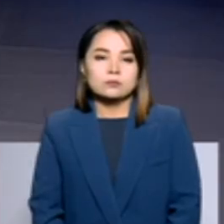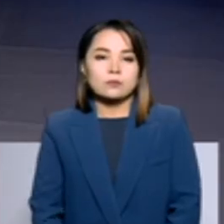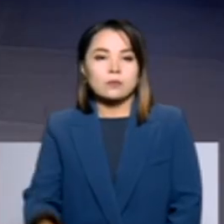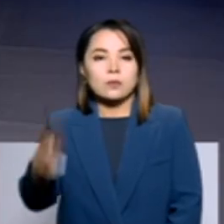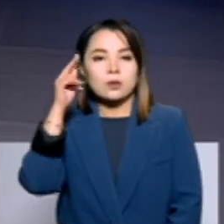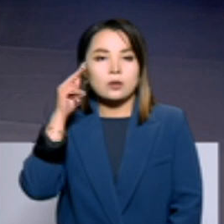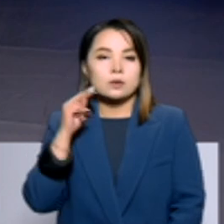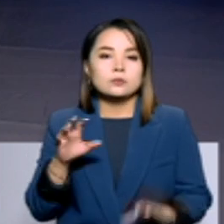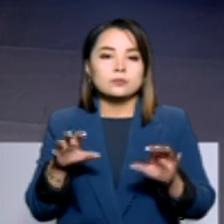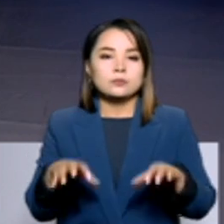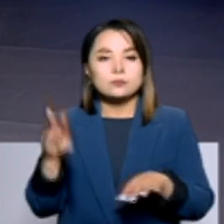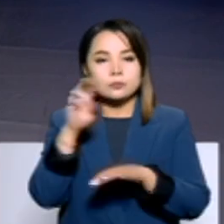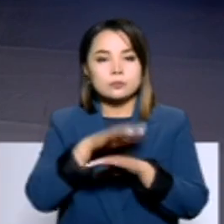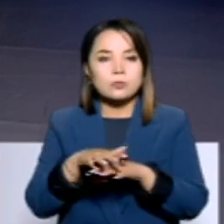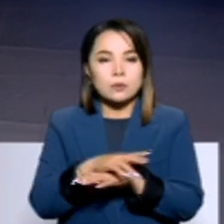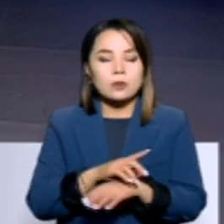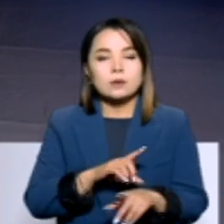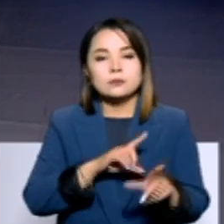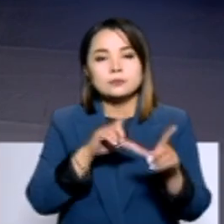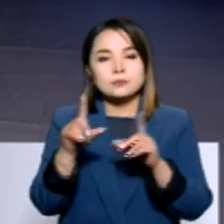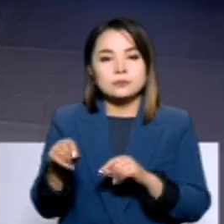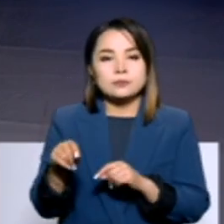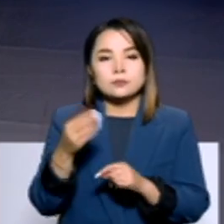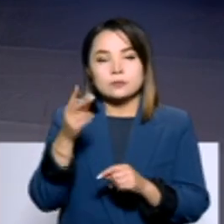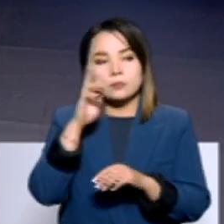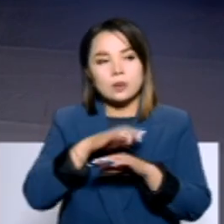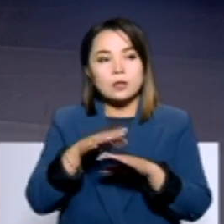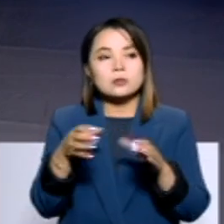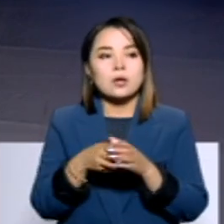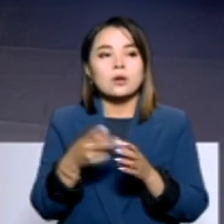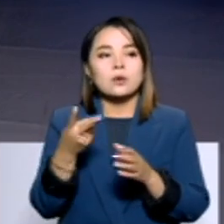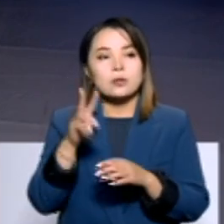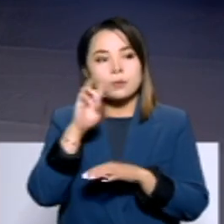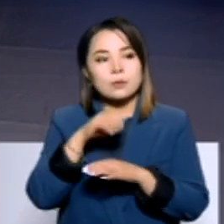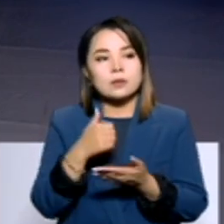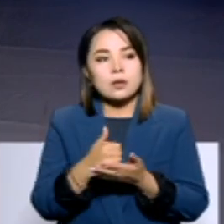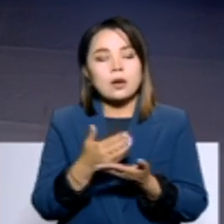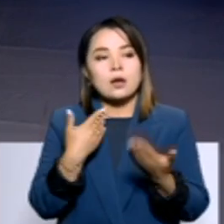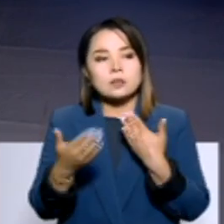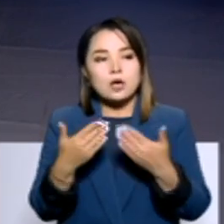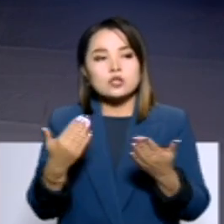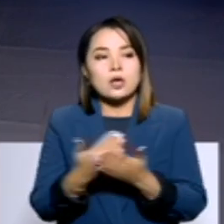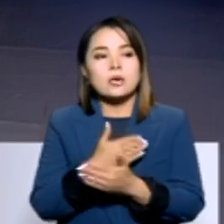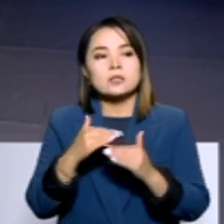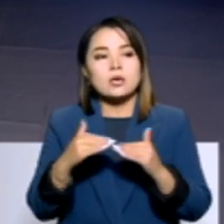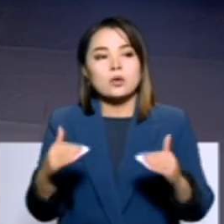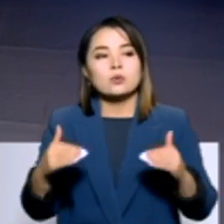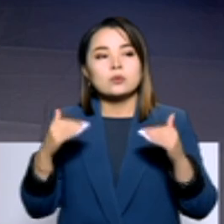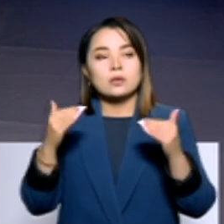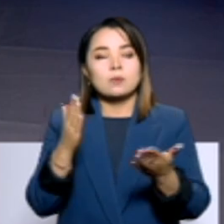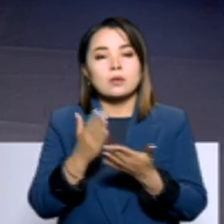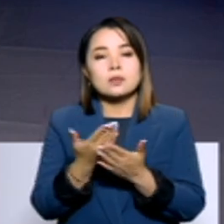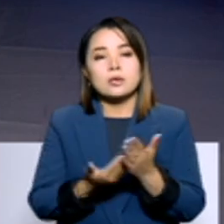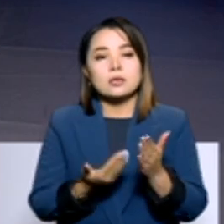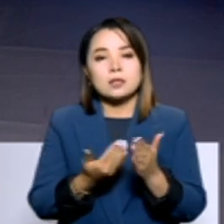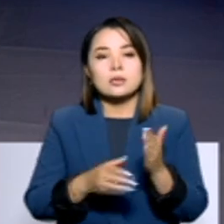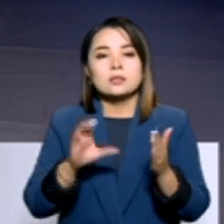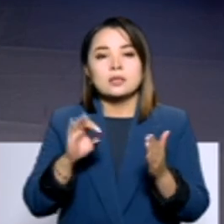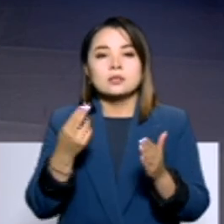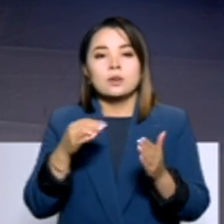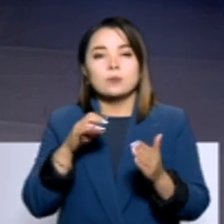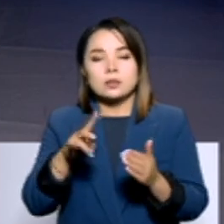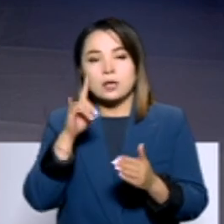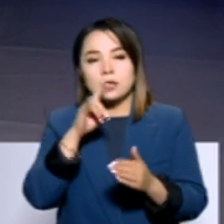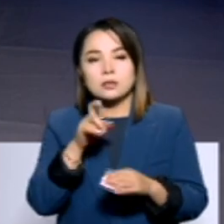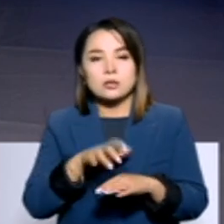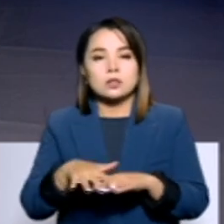Қытай төрағасының елімізге жасаған мемлекеттік сапары қос елдің қатынасын жаңа деңгейге көтереді дейді сарапшылар. Жалпы Си Цзиньпин қазақ